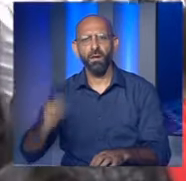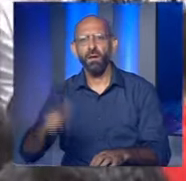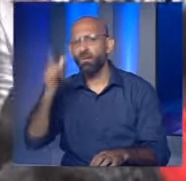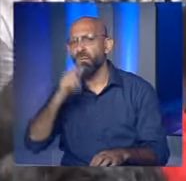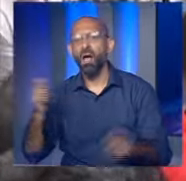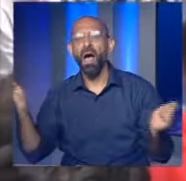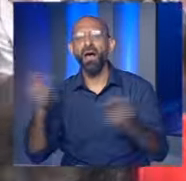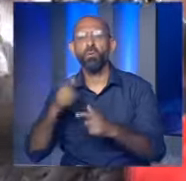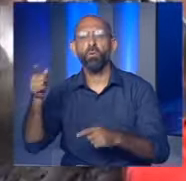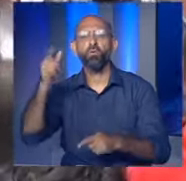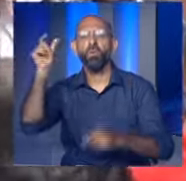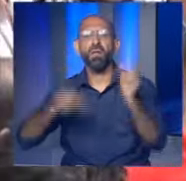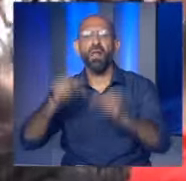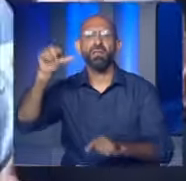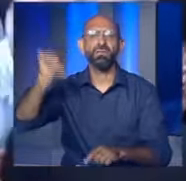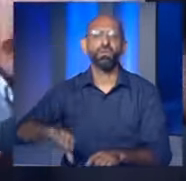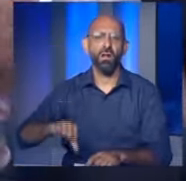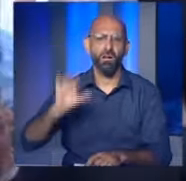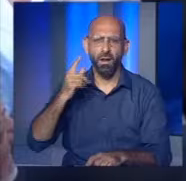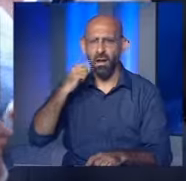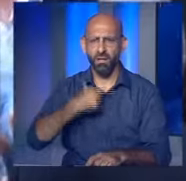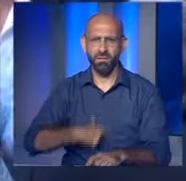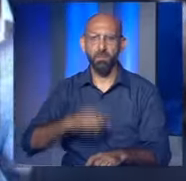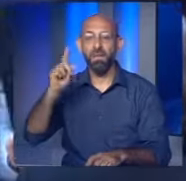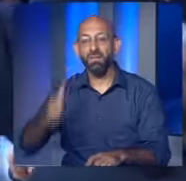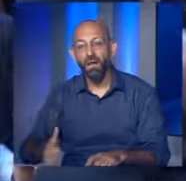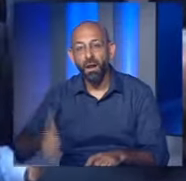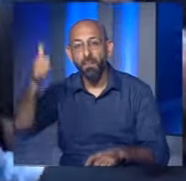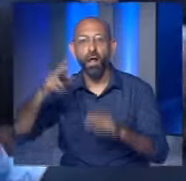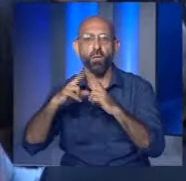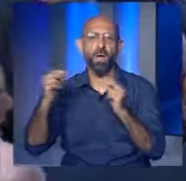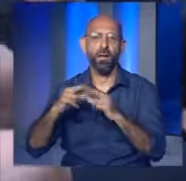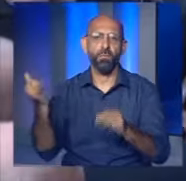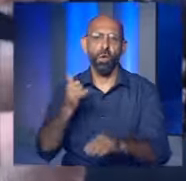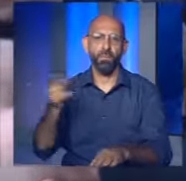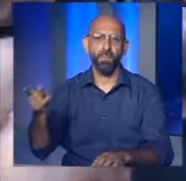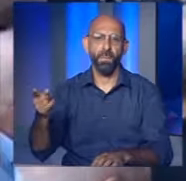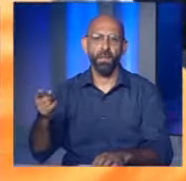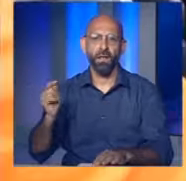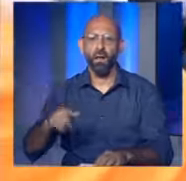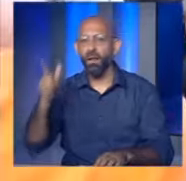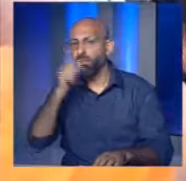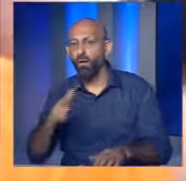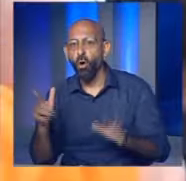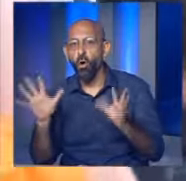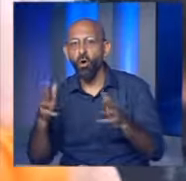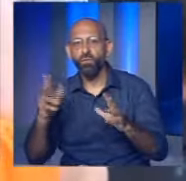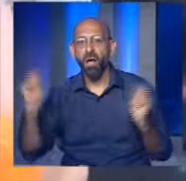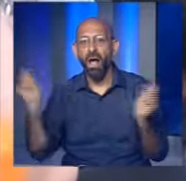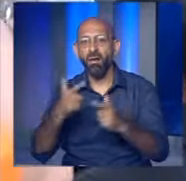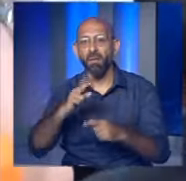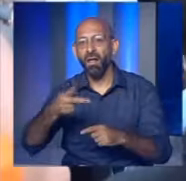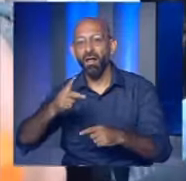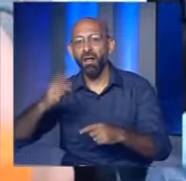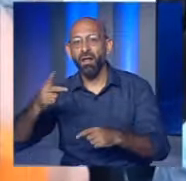منها منتص صرا ولو بكلفه مرتفعه ان الحرب هي فشل للانسان وان نتيجه الحرب ستكون انتصارا للبنان